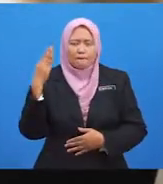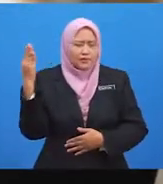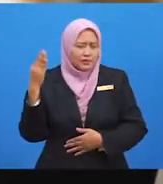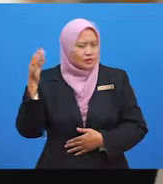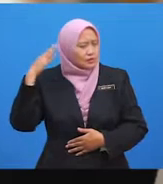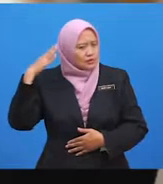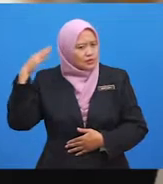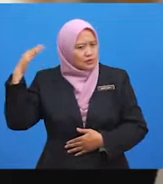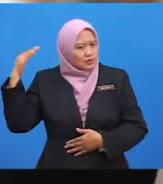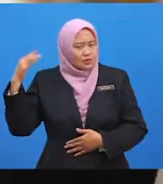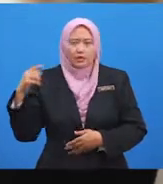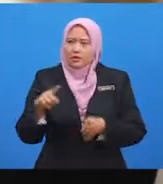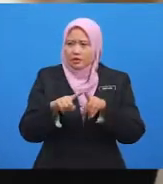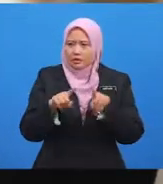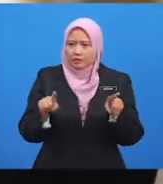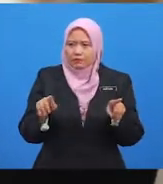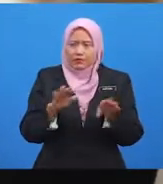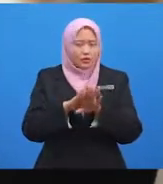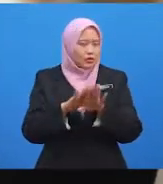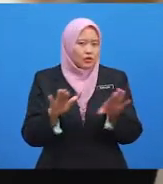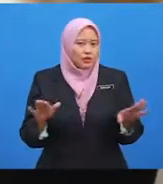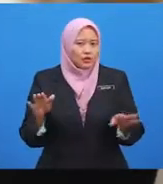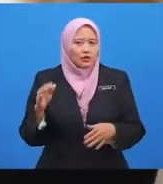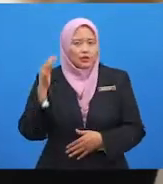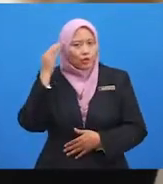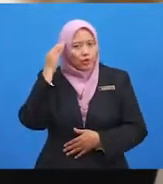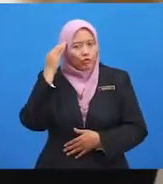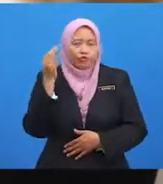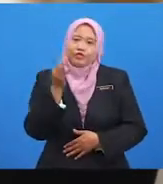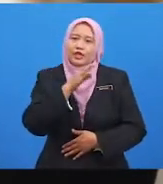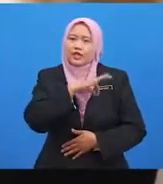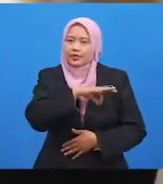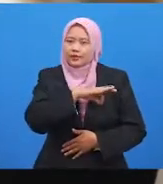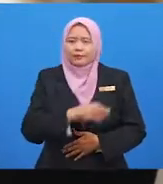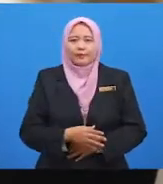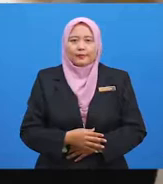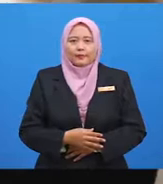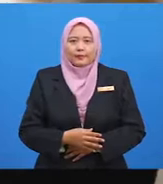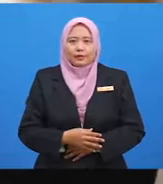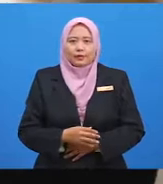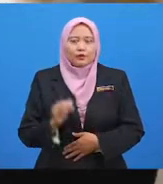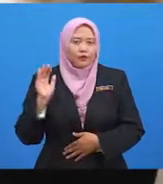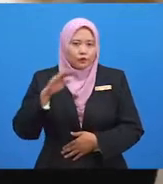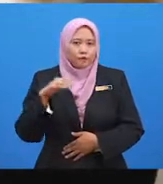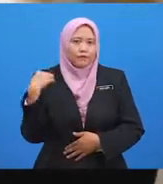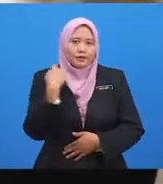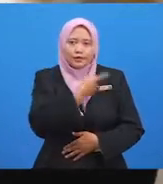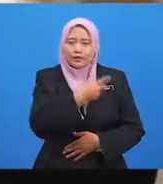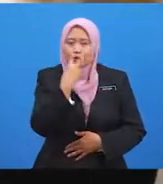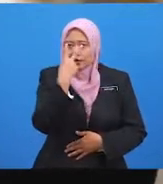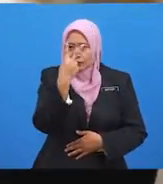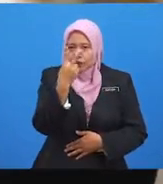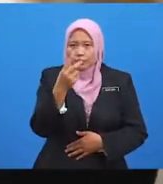ataupun kita tidak tahu faedahnya Baiklah Mari kita teliti tiga gambar